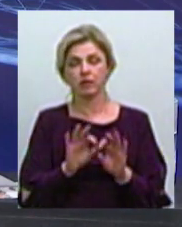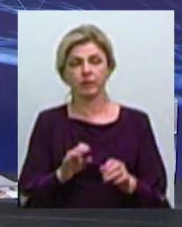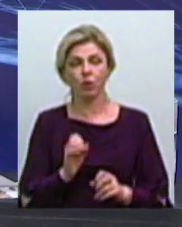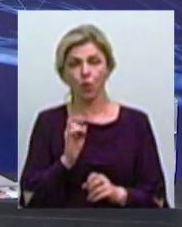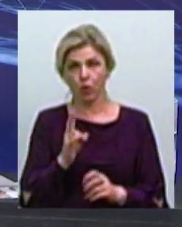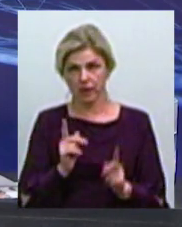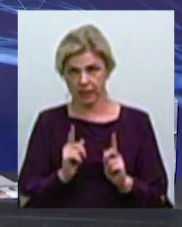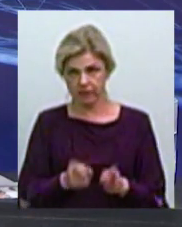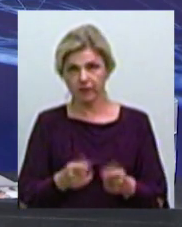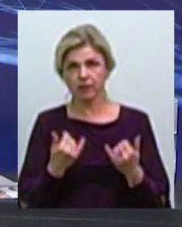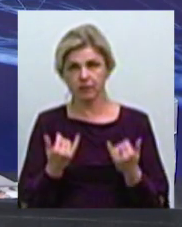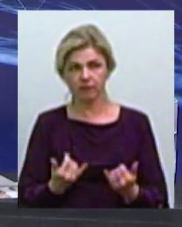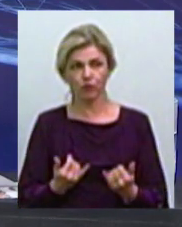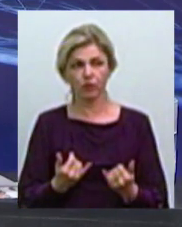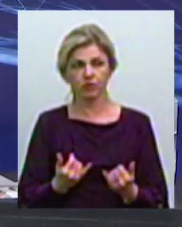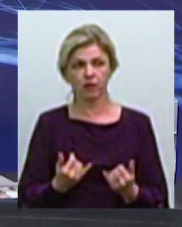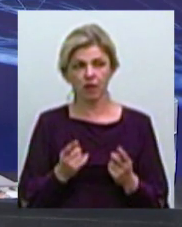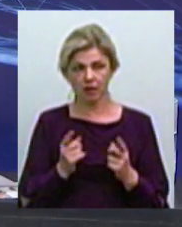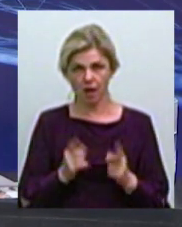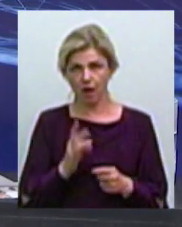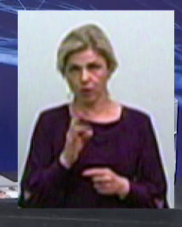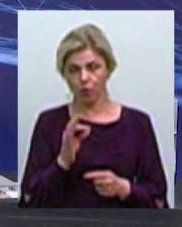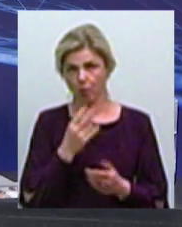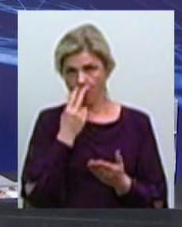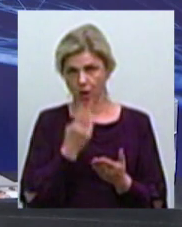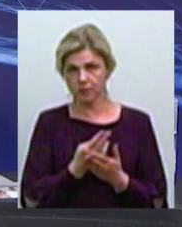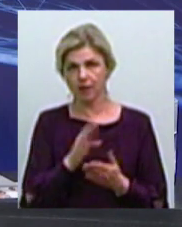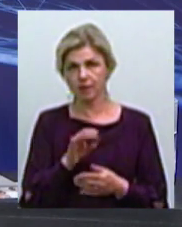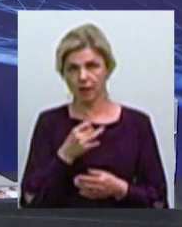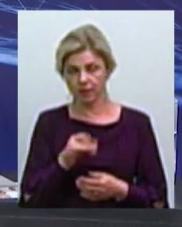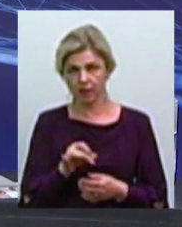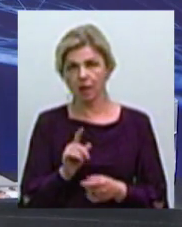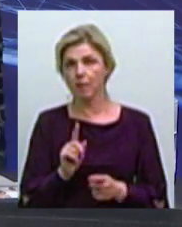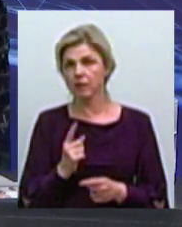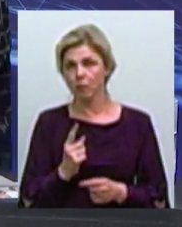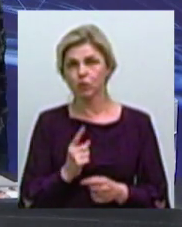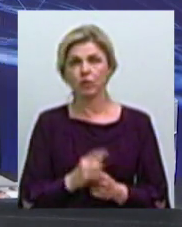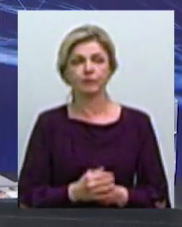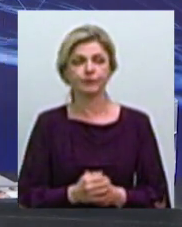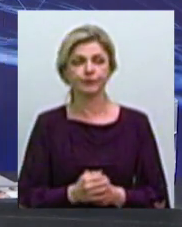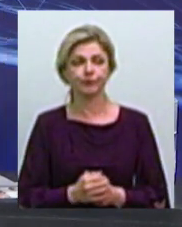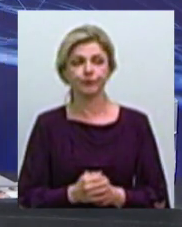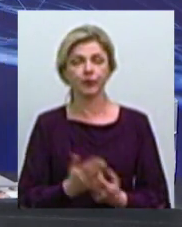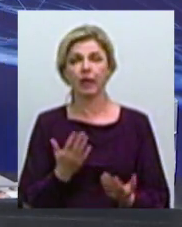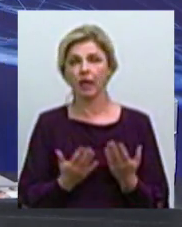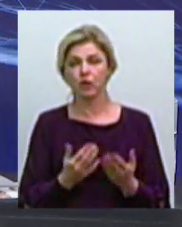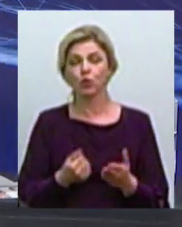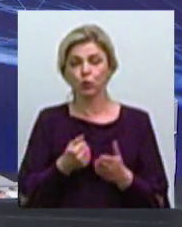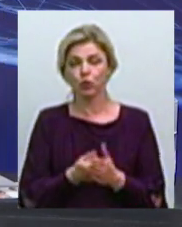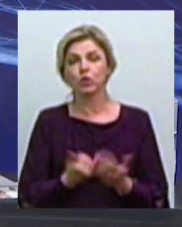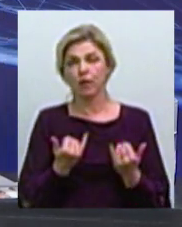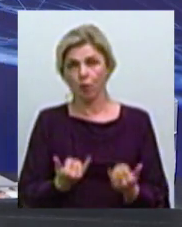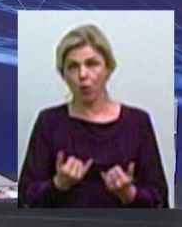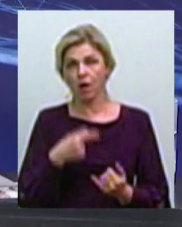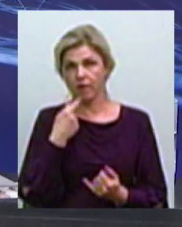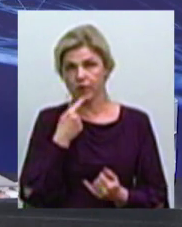действительно сегодня, ну, реально показательный, потому что мы, если до сих пор говорили о том, что